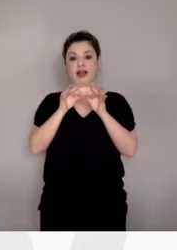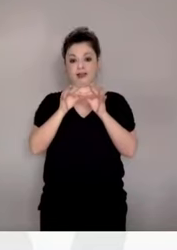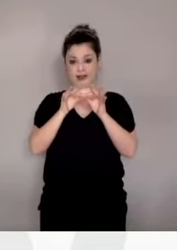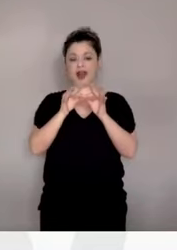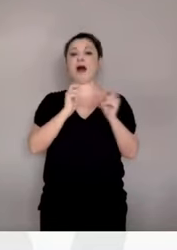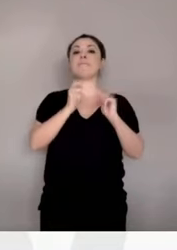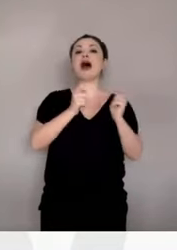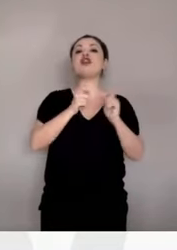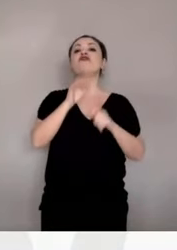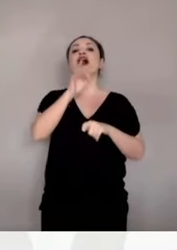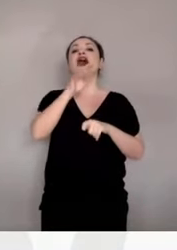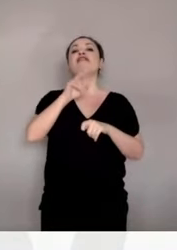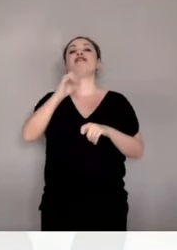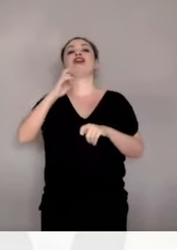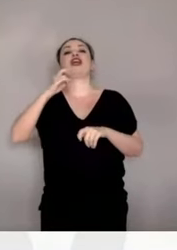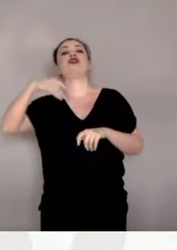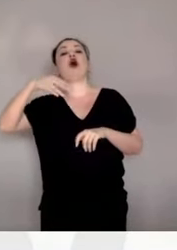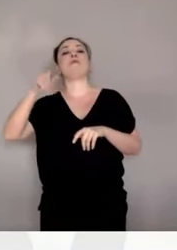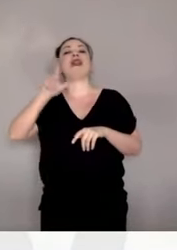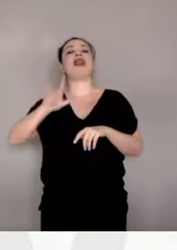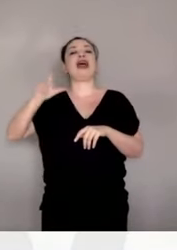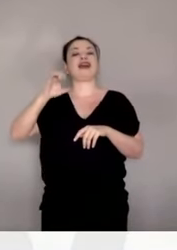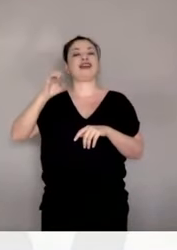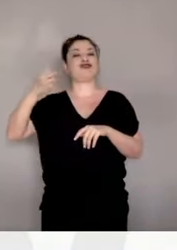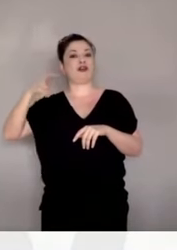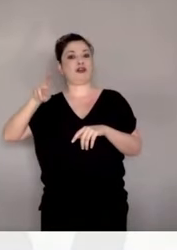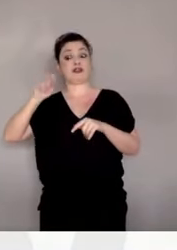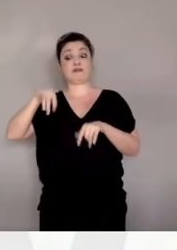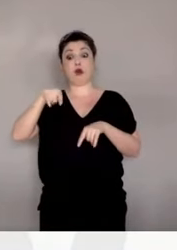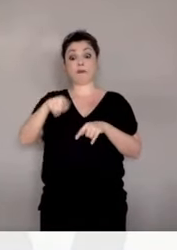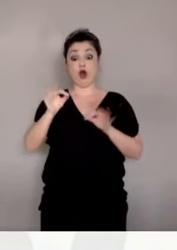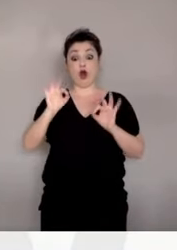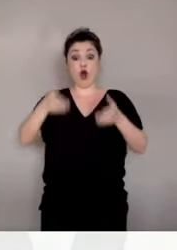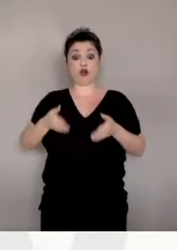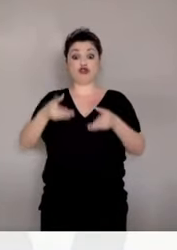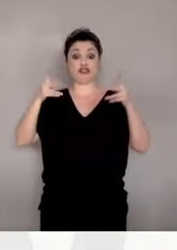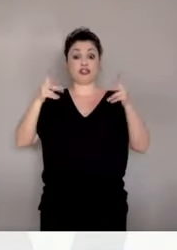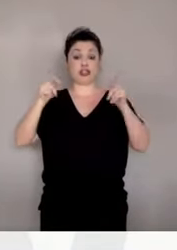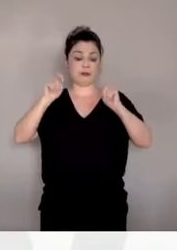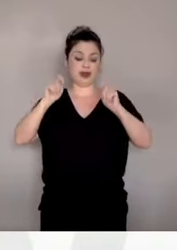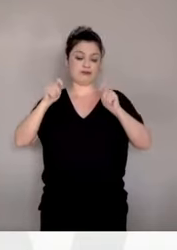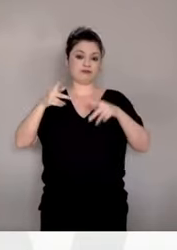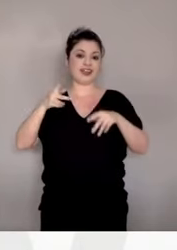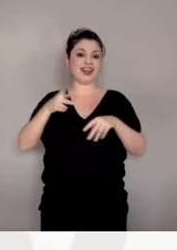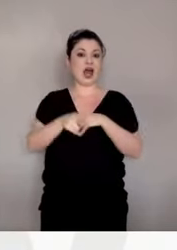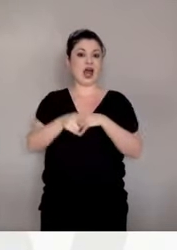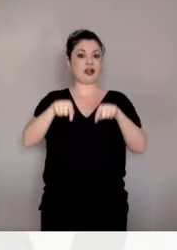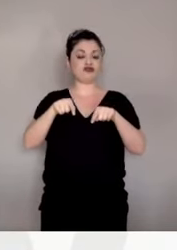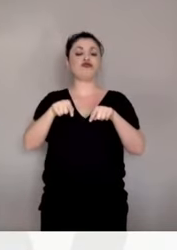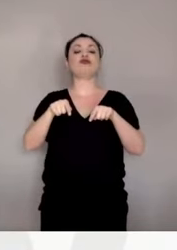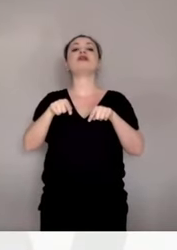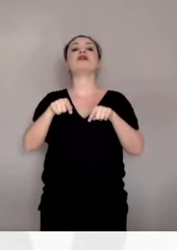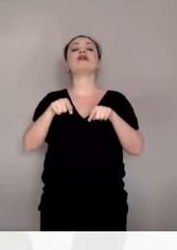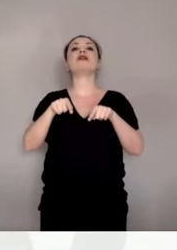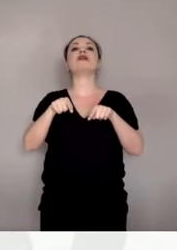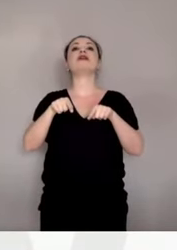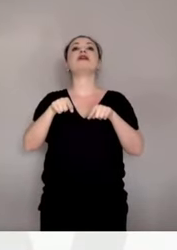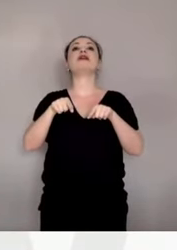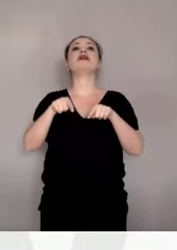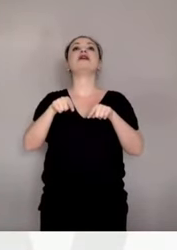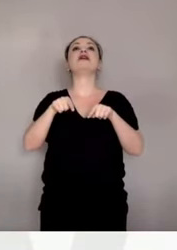Freedom Lectures che inauguriamo oggi e che trovano spazio all'interno di